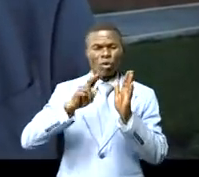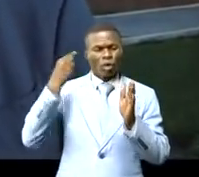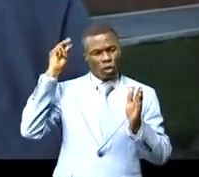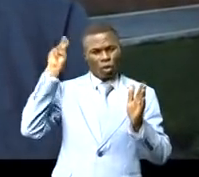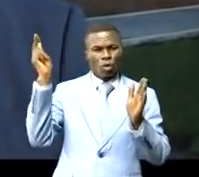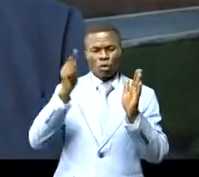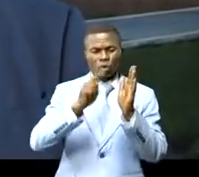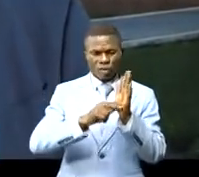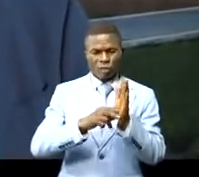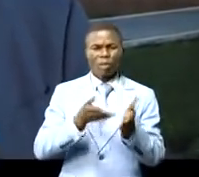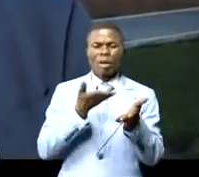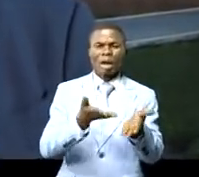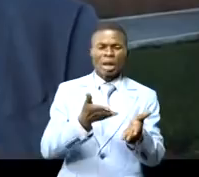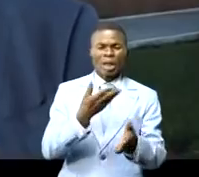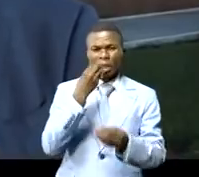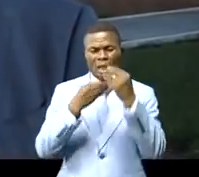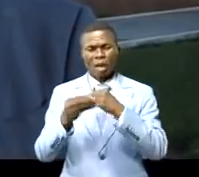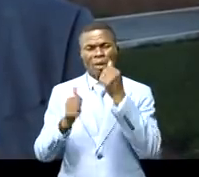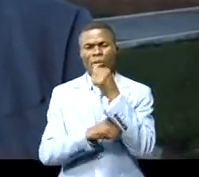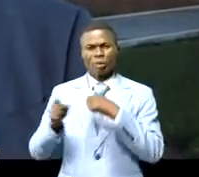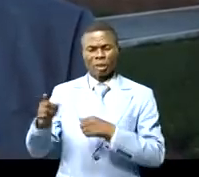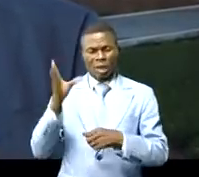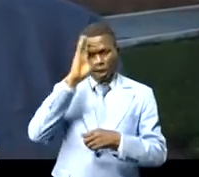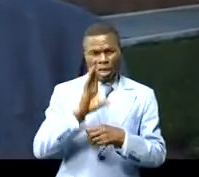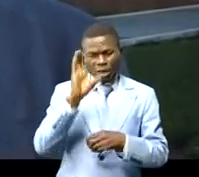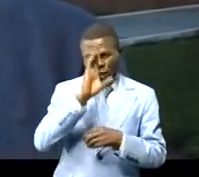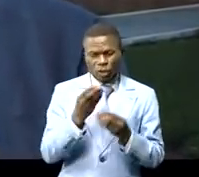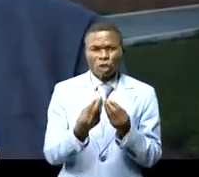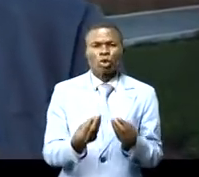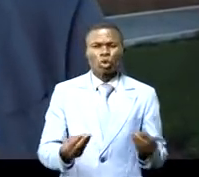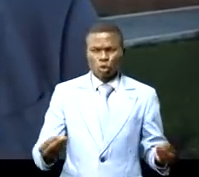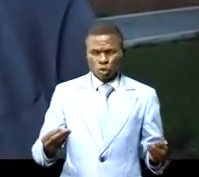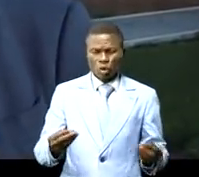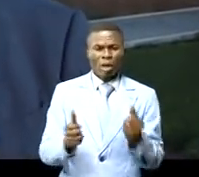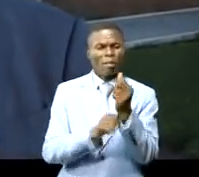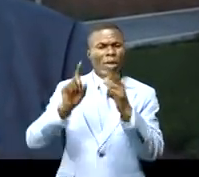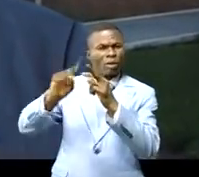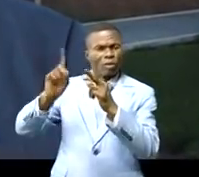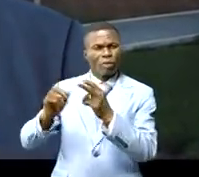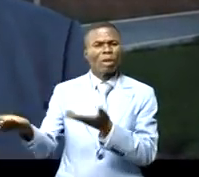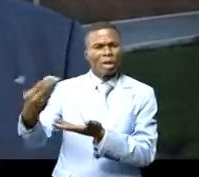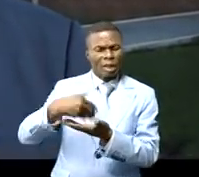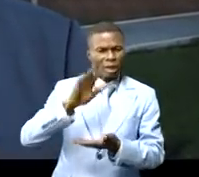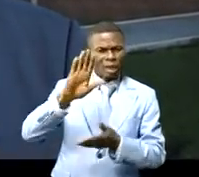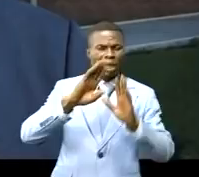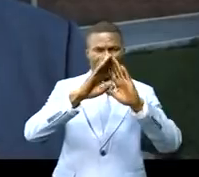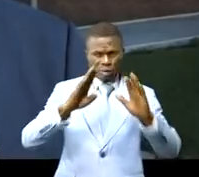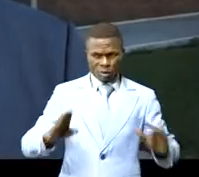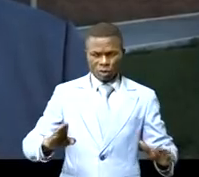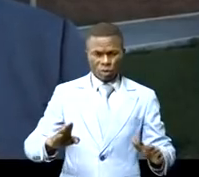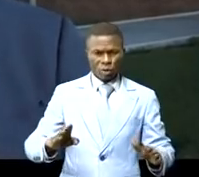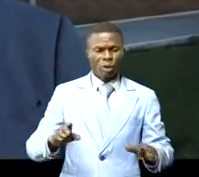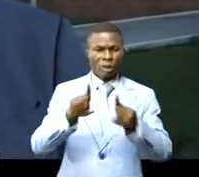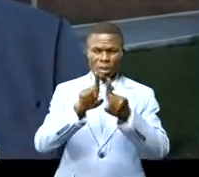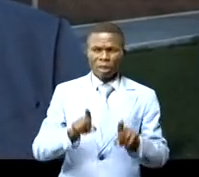l'aide humanitaire à ces personnes, mais à trouver aussi à des solutions, surtout aux personnes qui sont déplacées, pour qu'ils puissent rentrer chez eux de manière